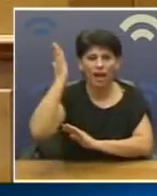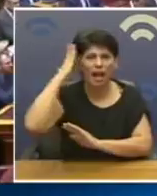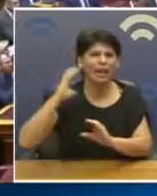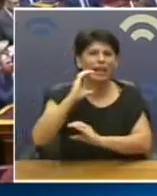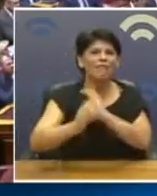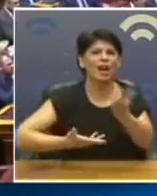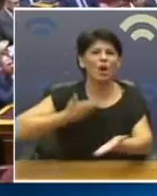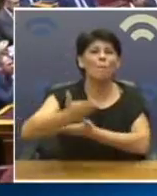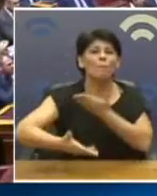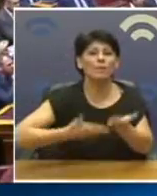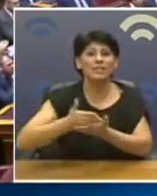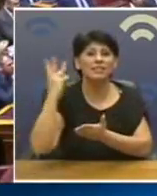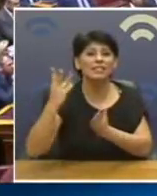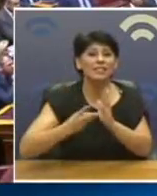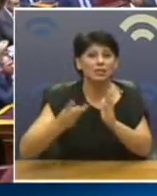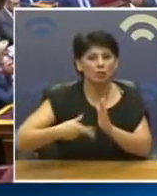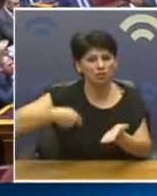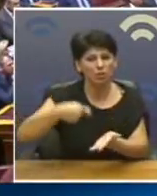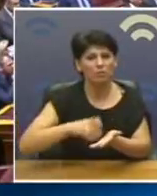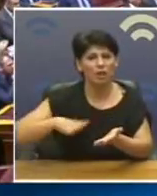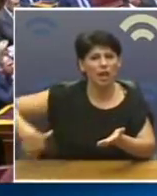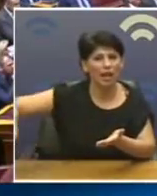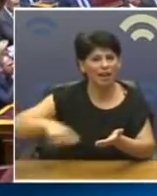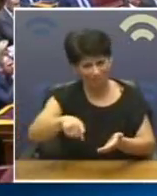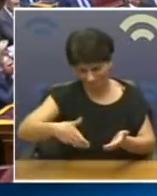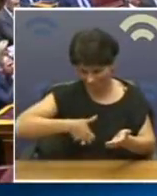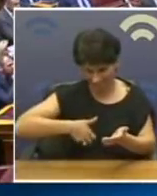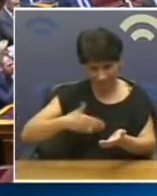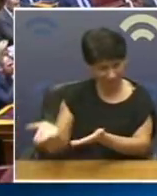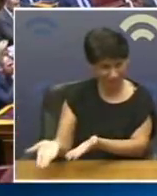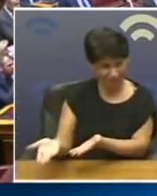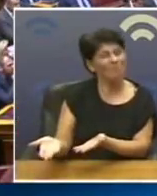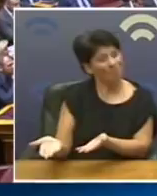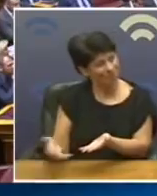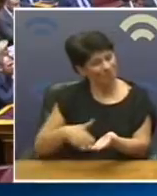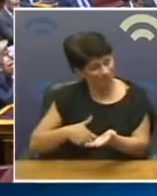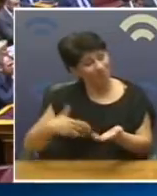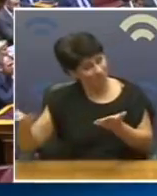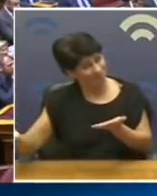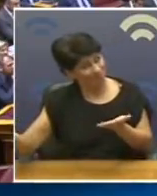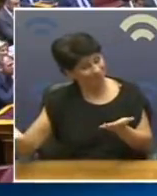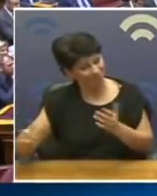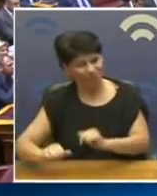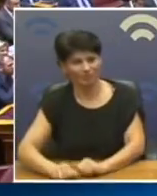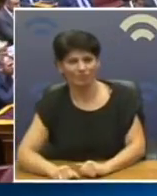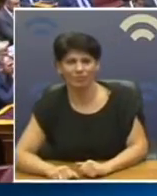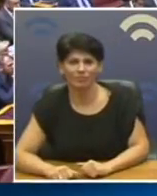Τι γελάτε, γελάτε, γελάτε, γελάτε.